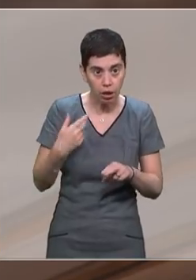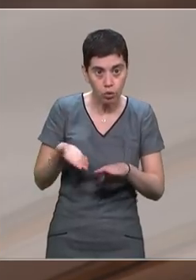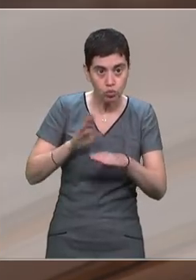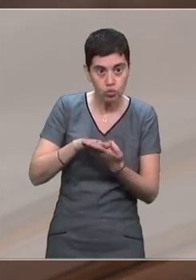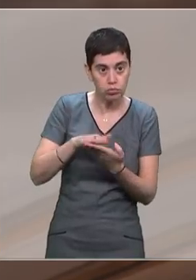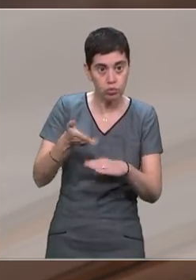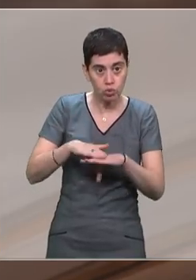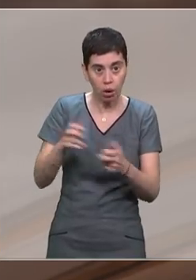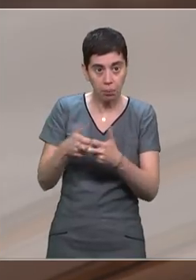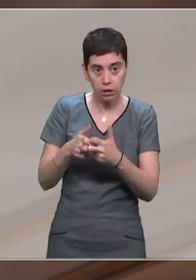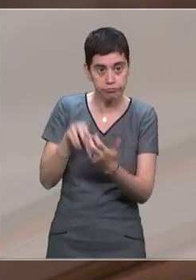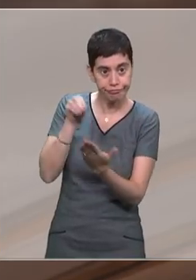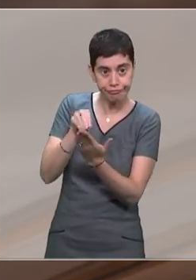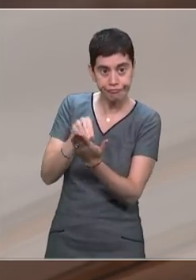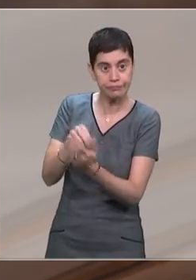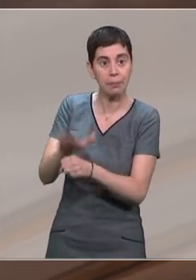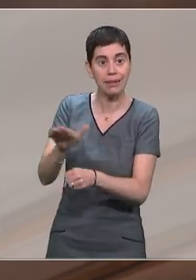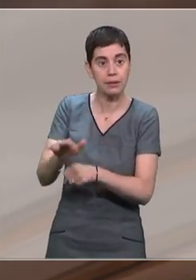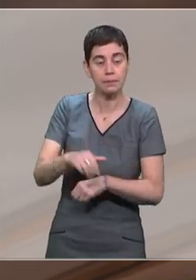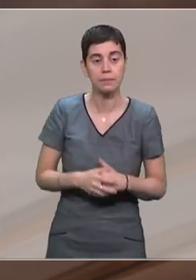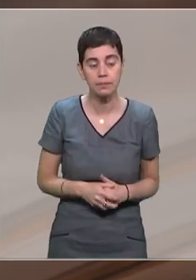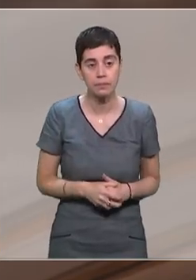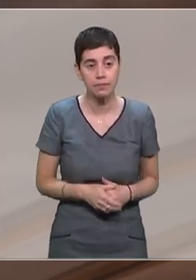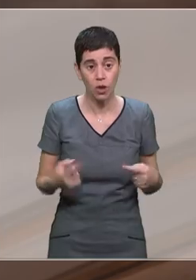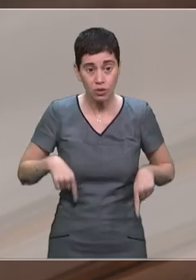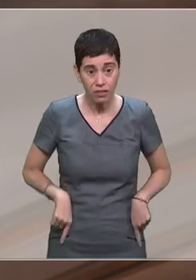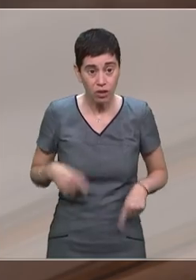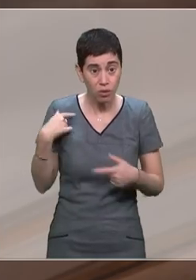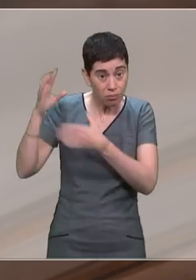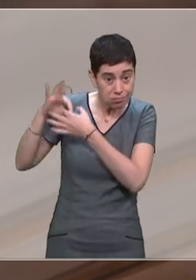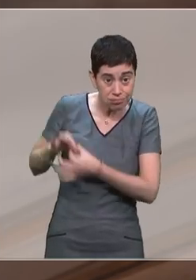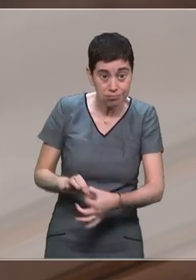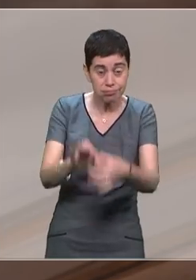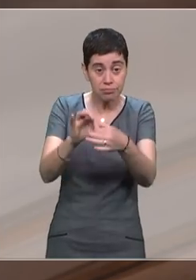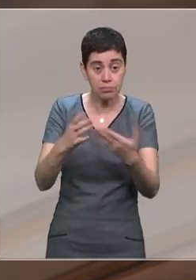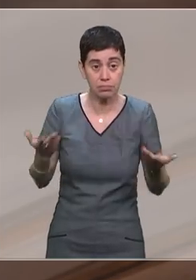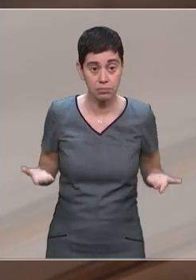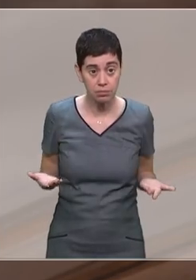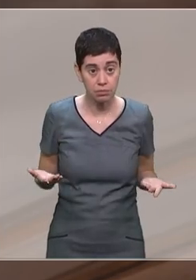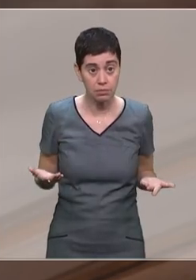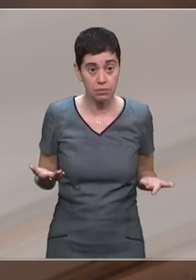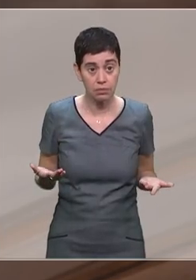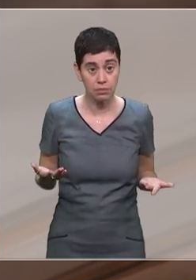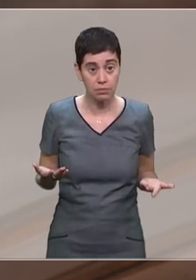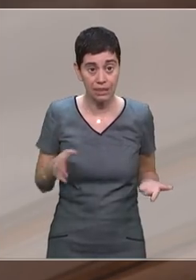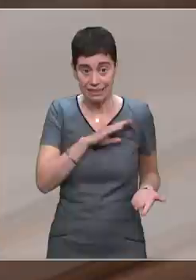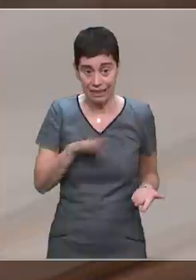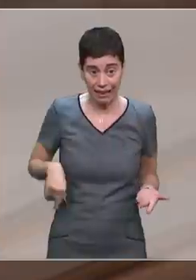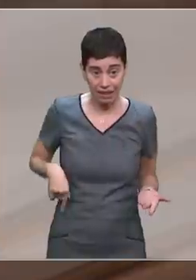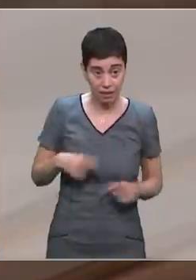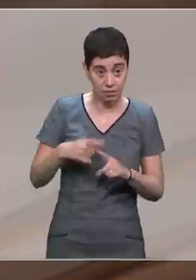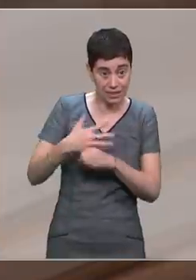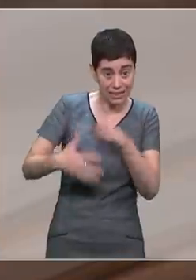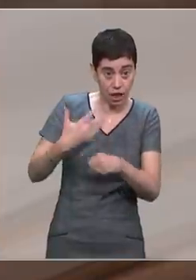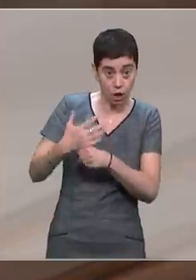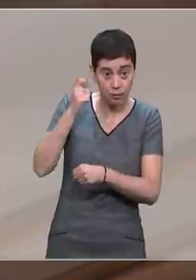situation et le gouvernement dont nous sommes les continuateurs a, au cours du dernier quinquennat, augmenté